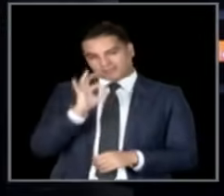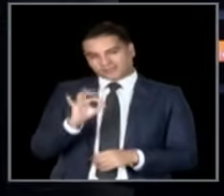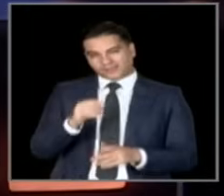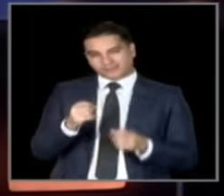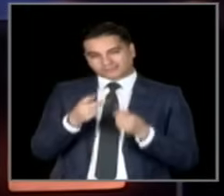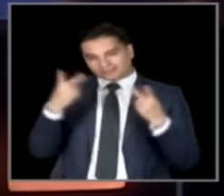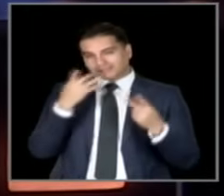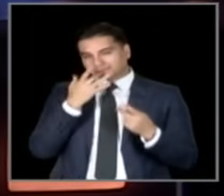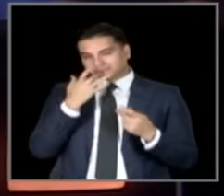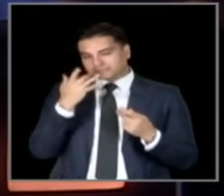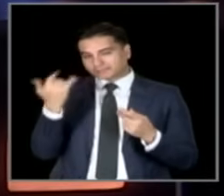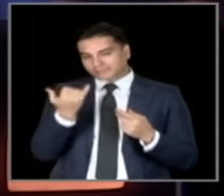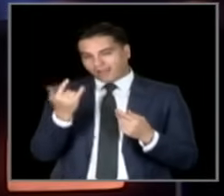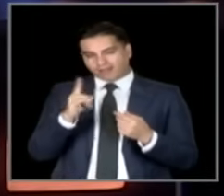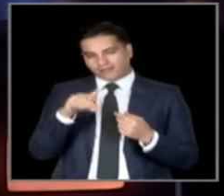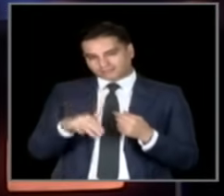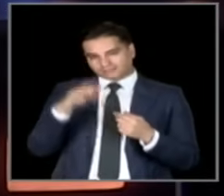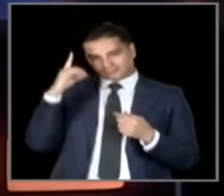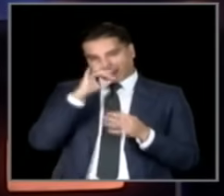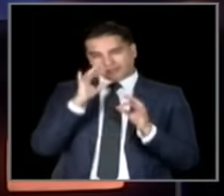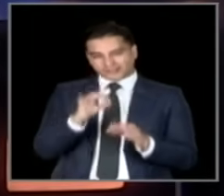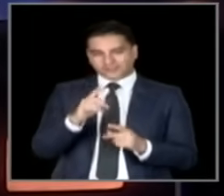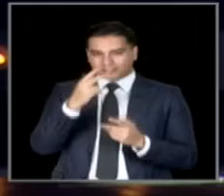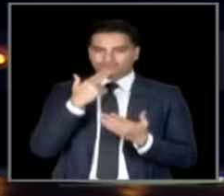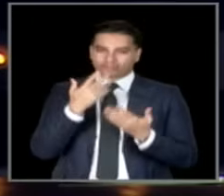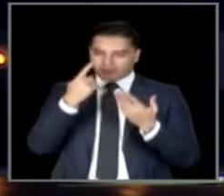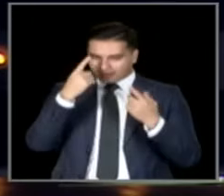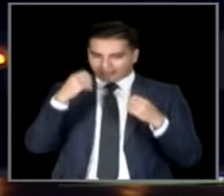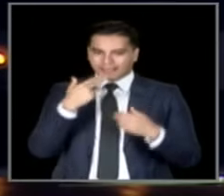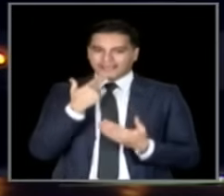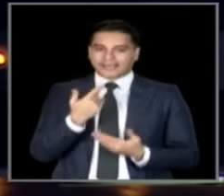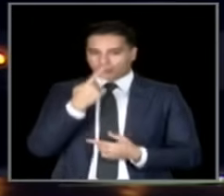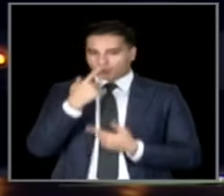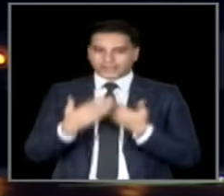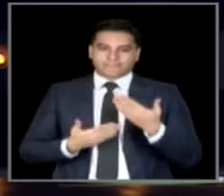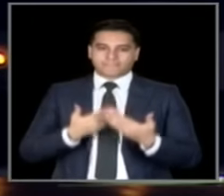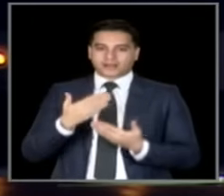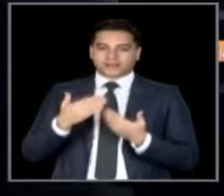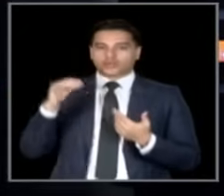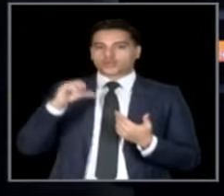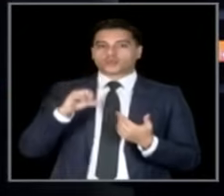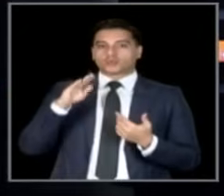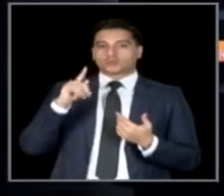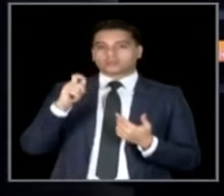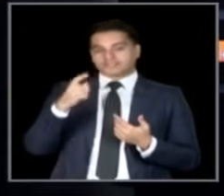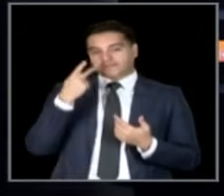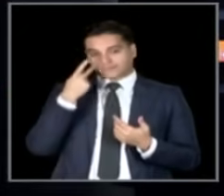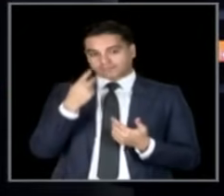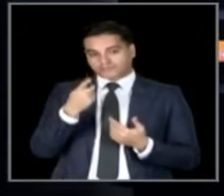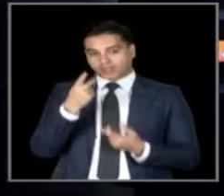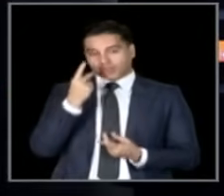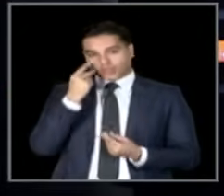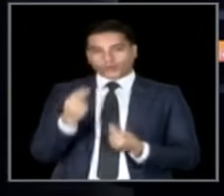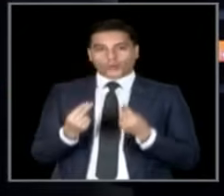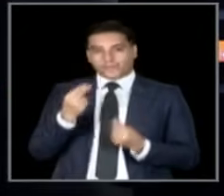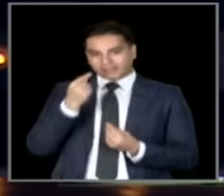هيخلص بسهوله، فان شاء الله رب العالمين يعني ربنا يكرمنا ونكمل للاخر. تمام. يوسف